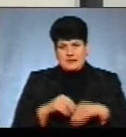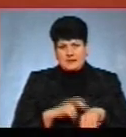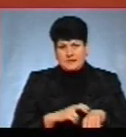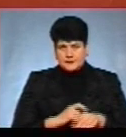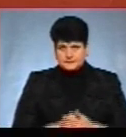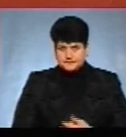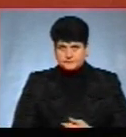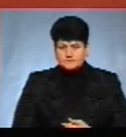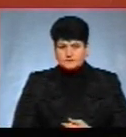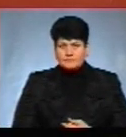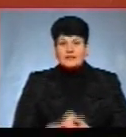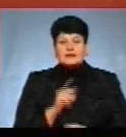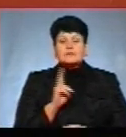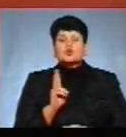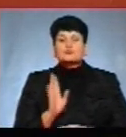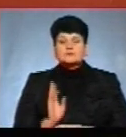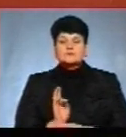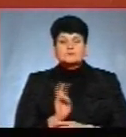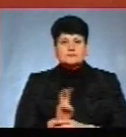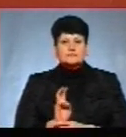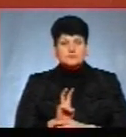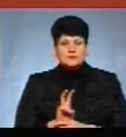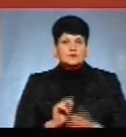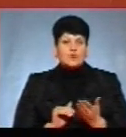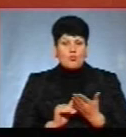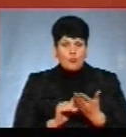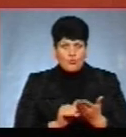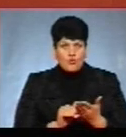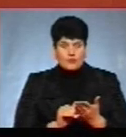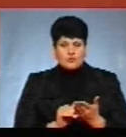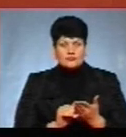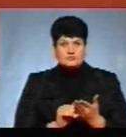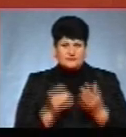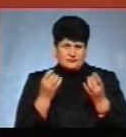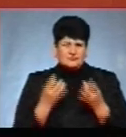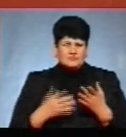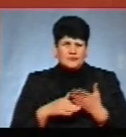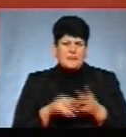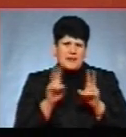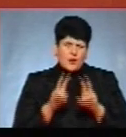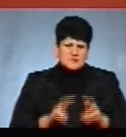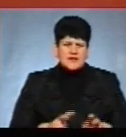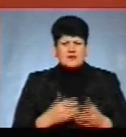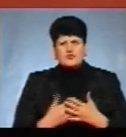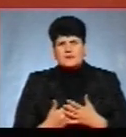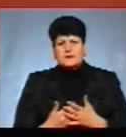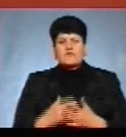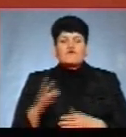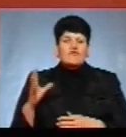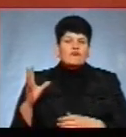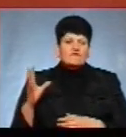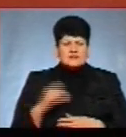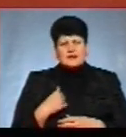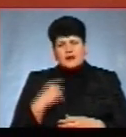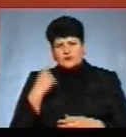лікарями. Тобто тим людям, які будуть звертатися по допомогу не невідкладно, а для прикладу на обстеження? Я думаю,